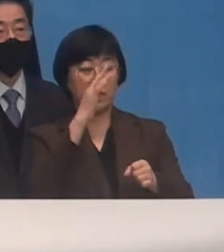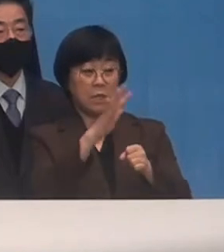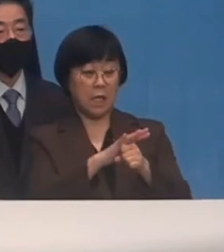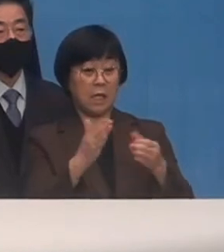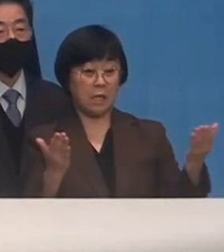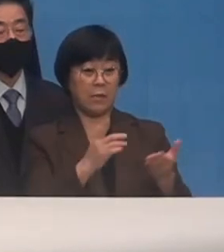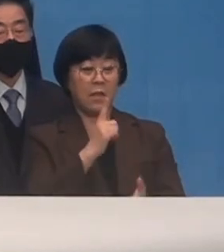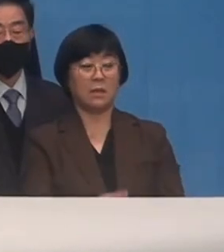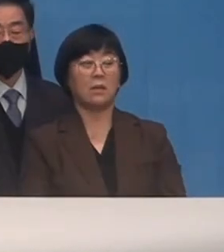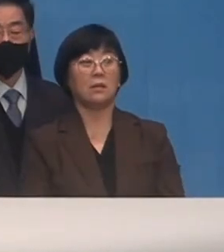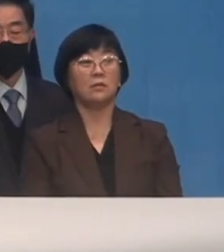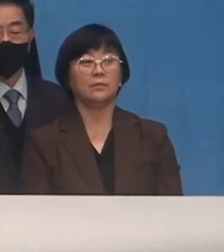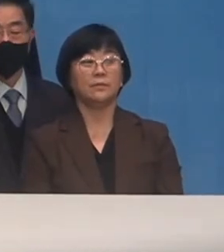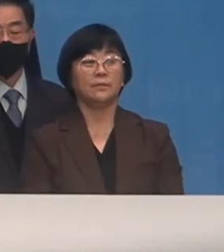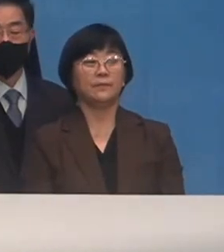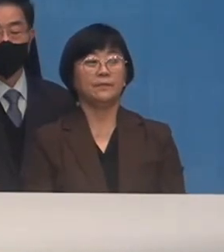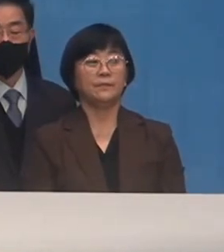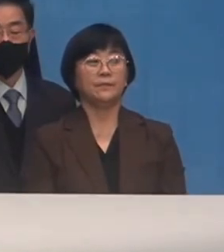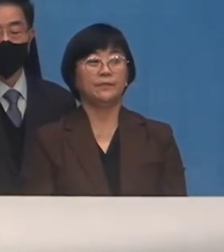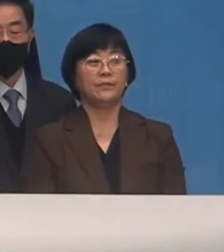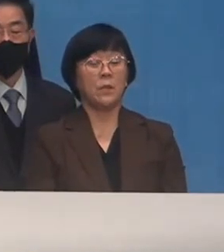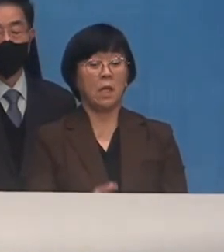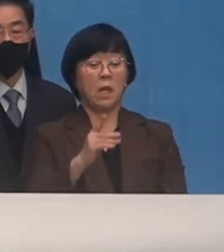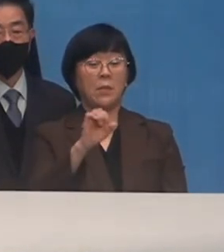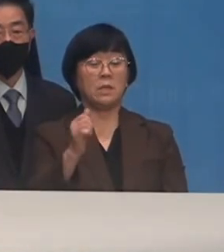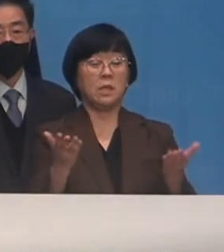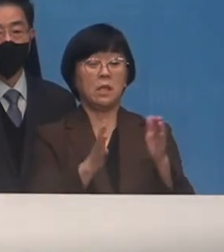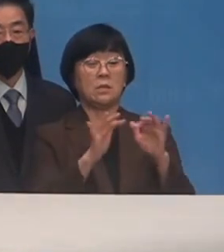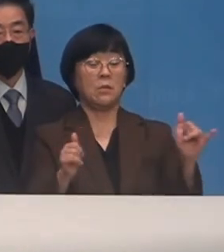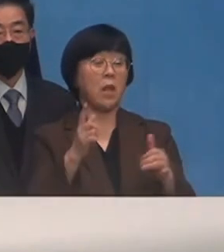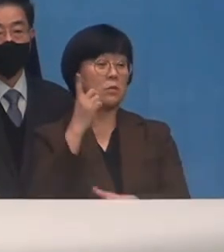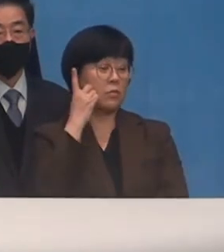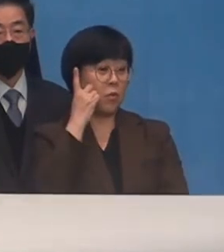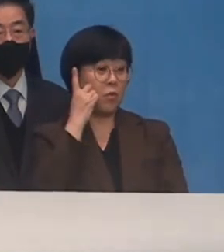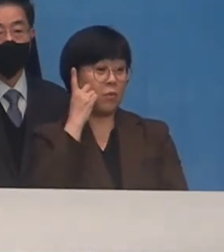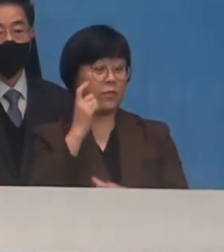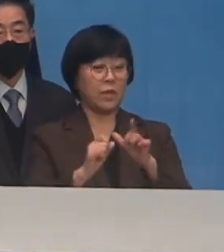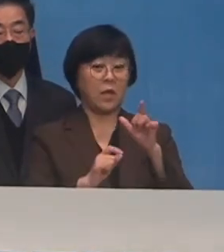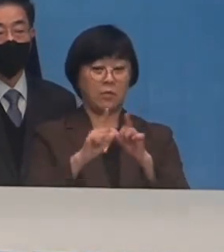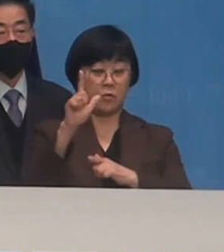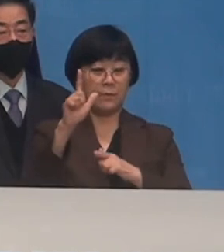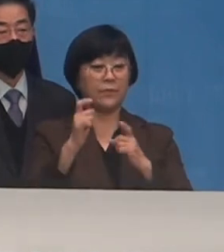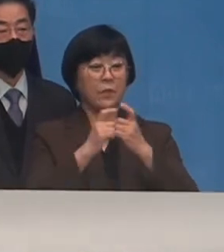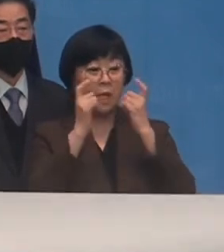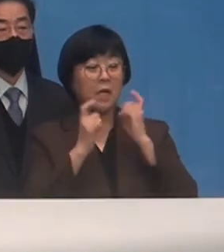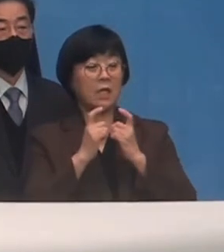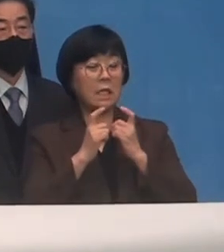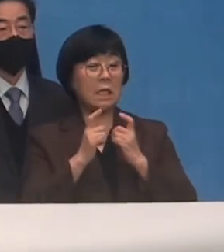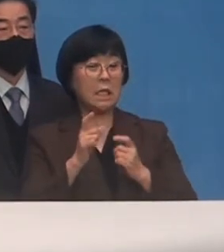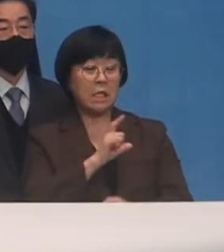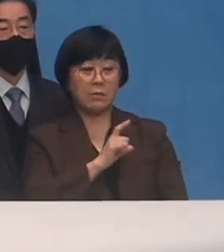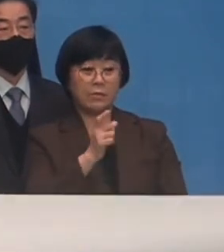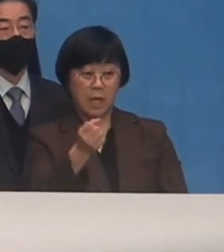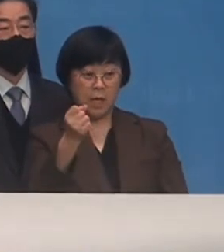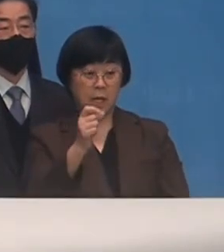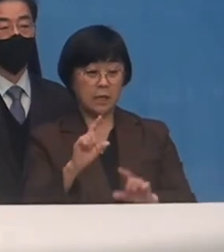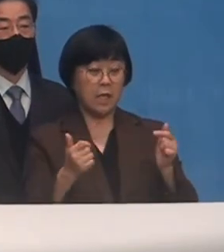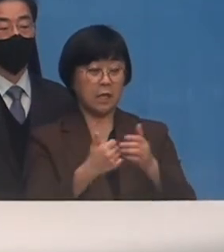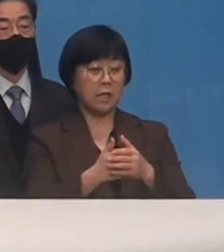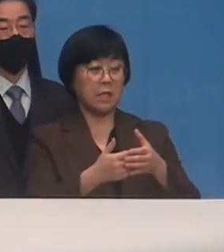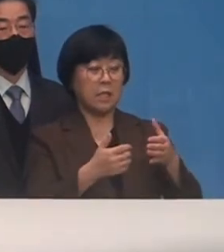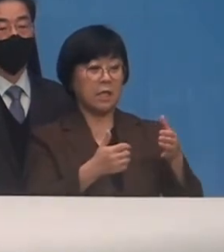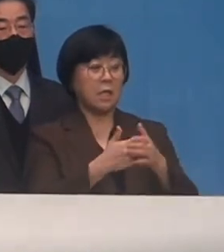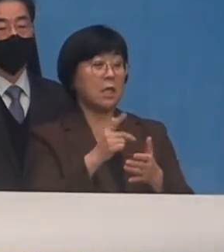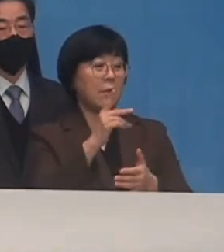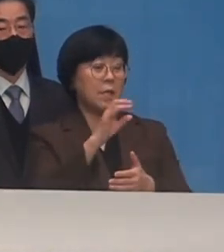일이 아닐 수도 없다. KBS 직원들의 휴대폰은 대부분 개인명의 핸드폰이 아니다.